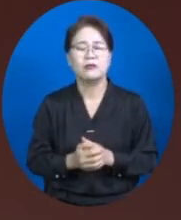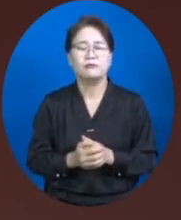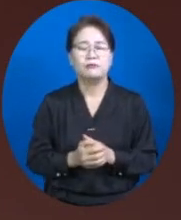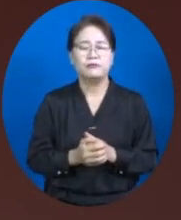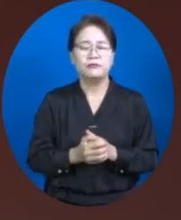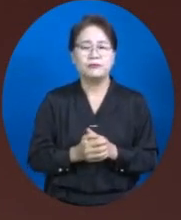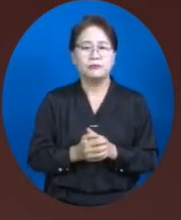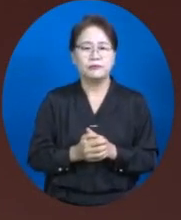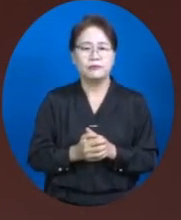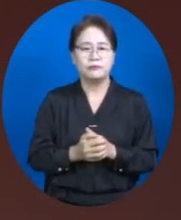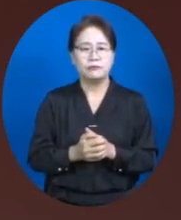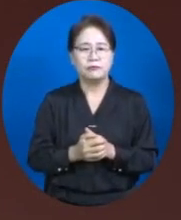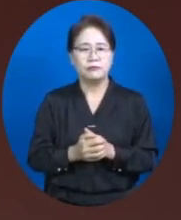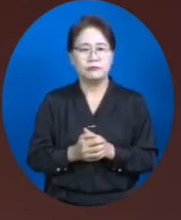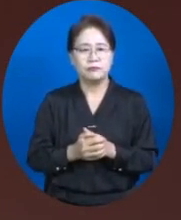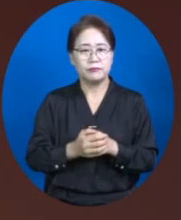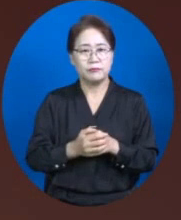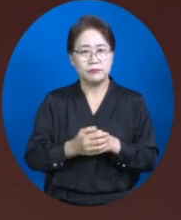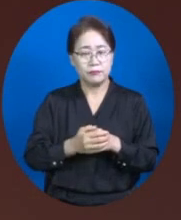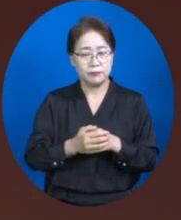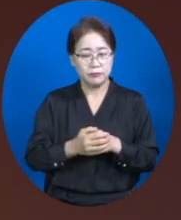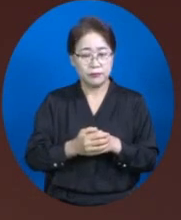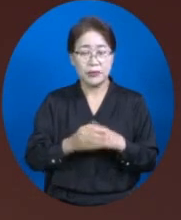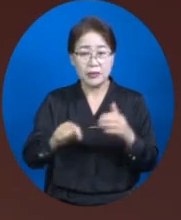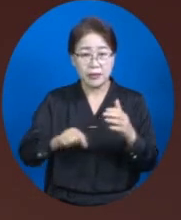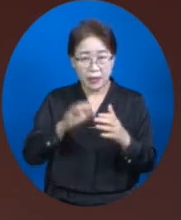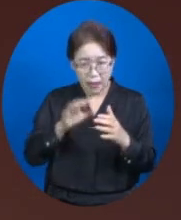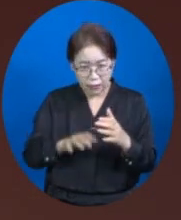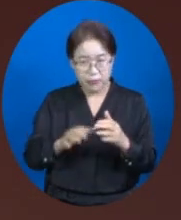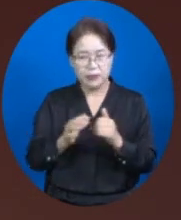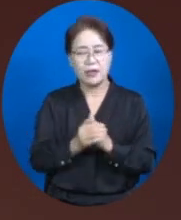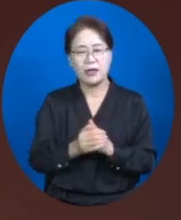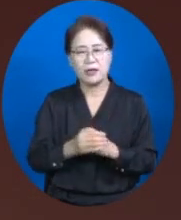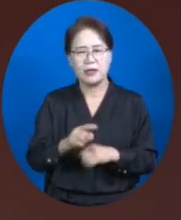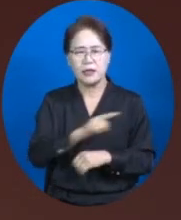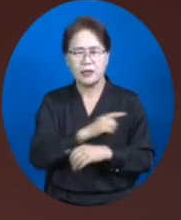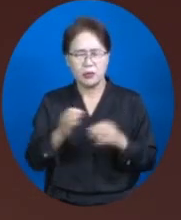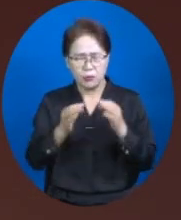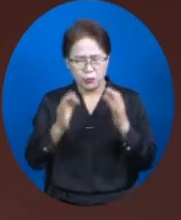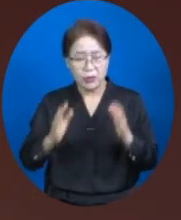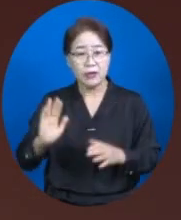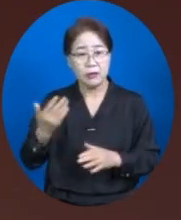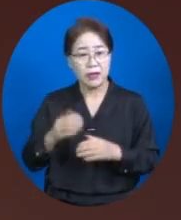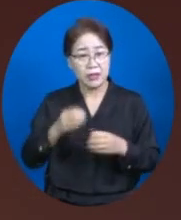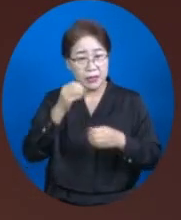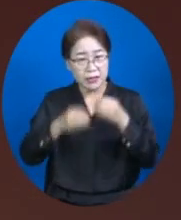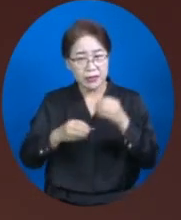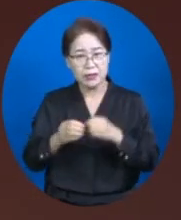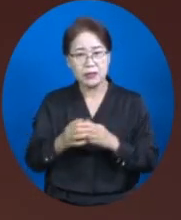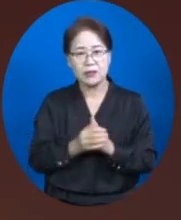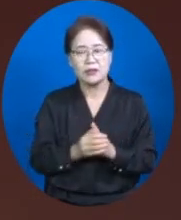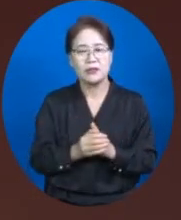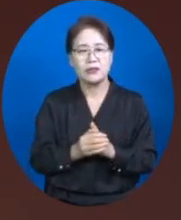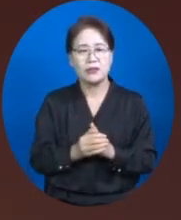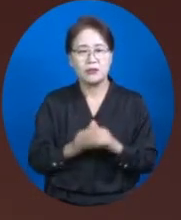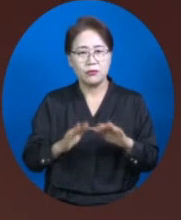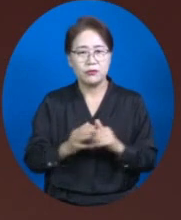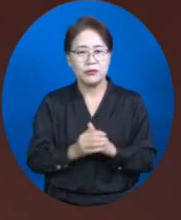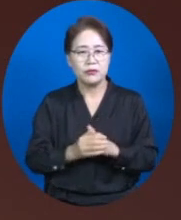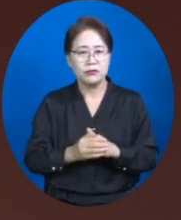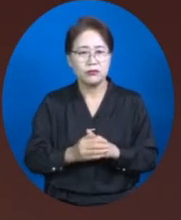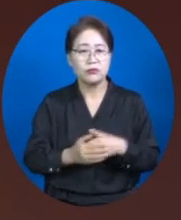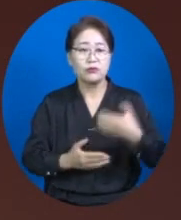그런데 시편 150편 가운데 가장 오래된 시가 있어요 그게 바로 시편